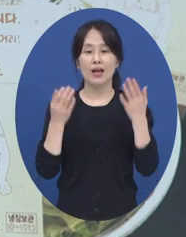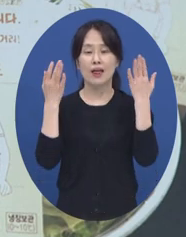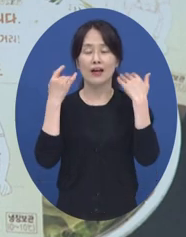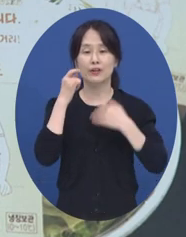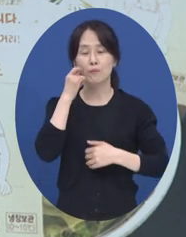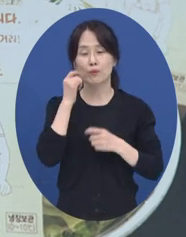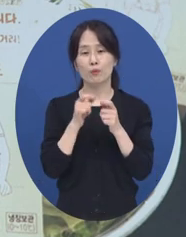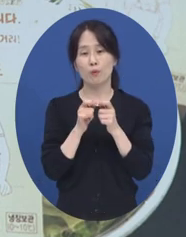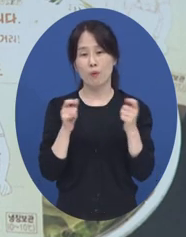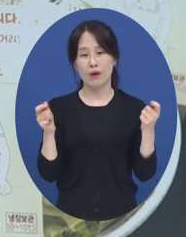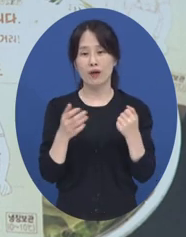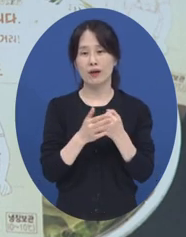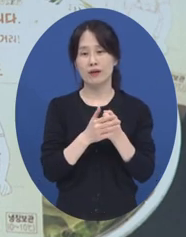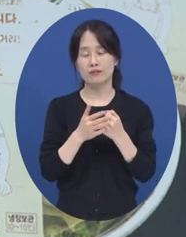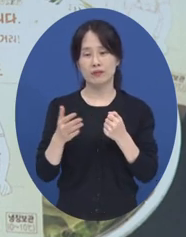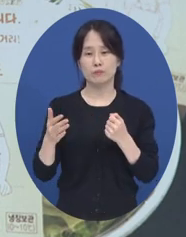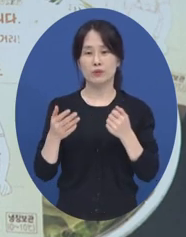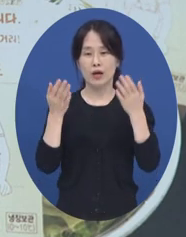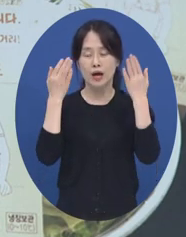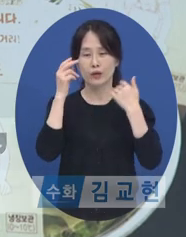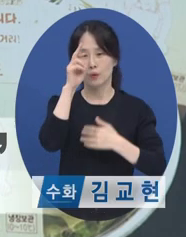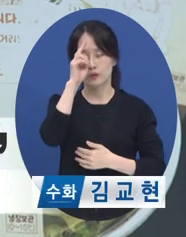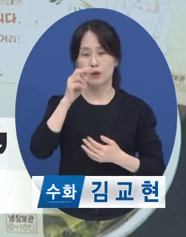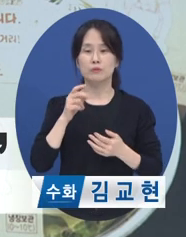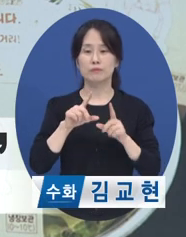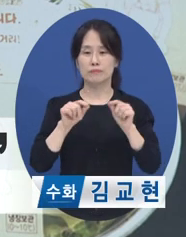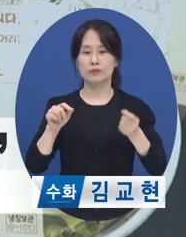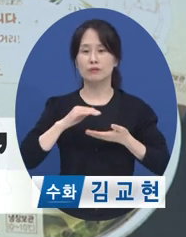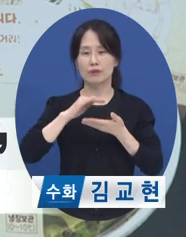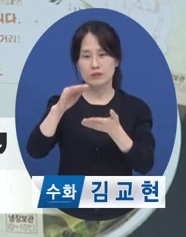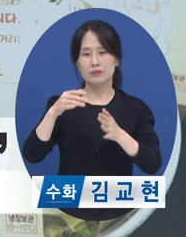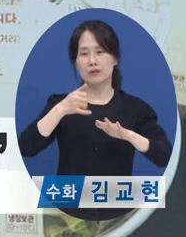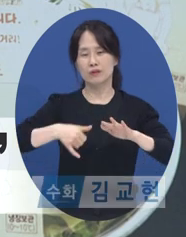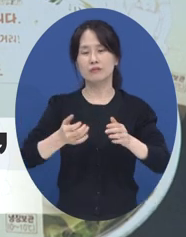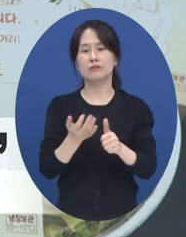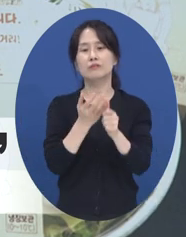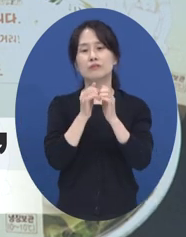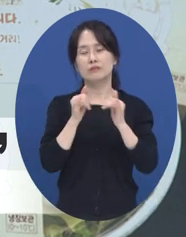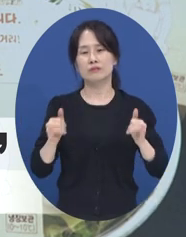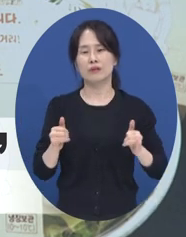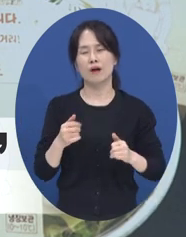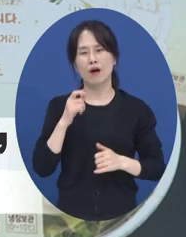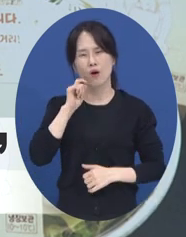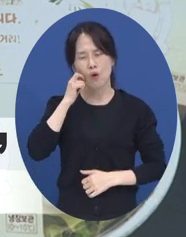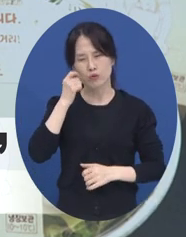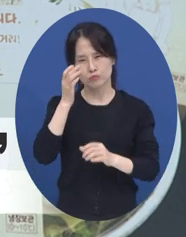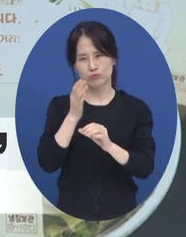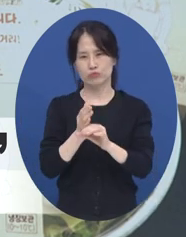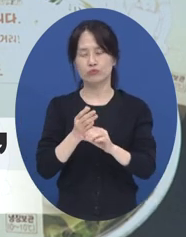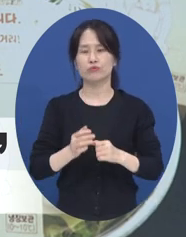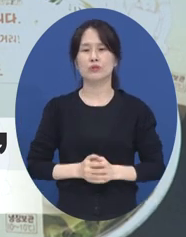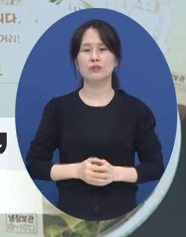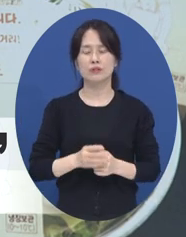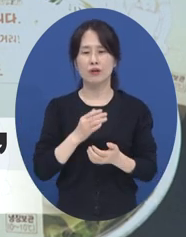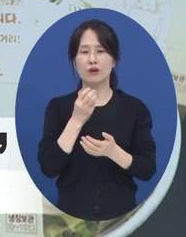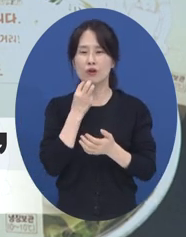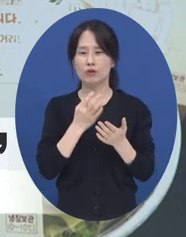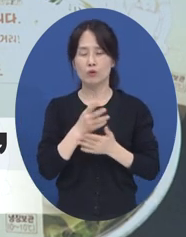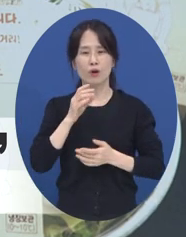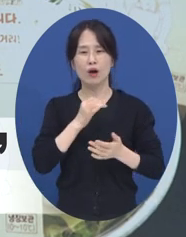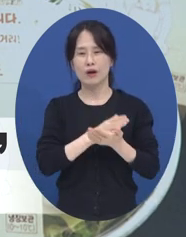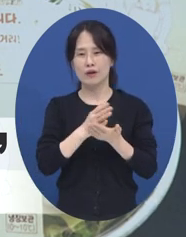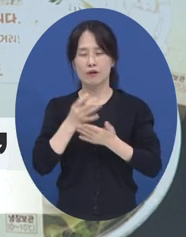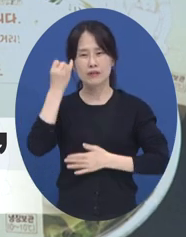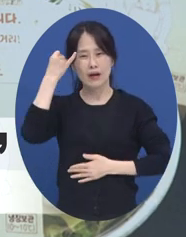등교 중단이 장기화 되면서 학교 급식 납품 농가들의 한숨은 깊어지고 있습니다 경기도가 가진 아이디어를 동원해